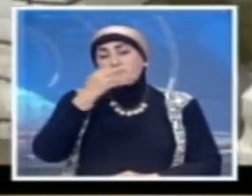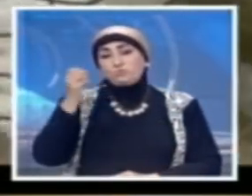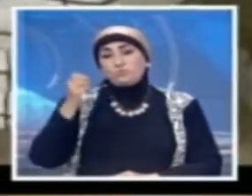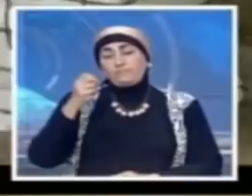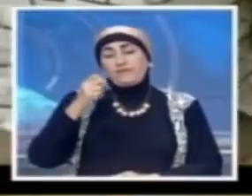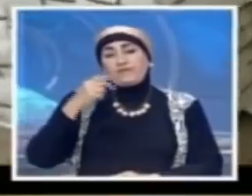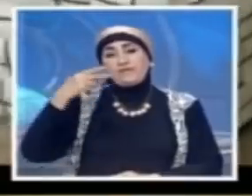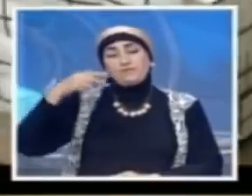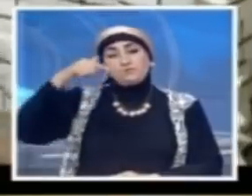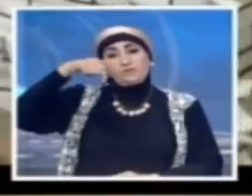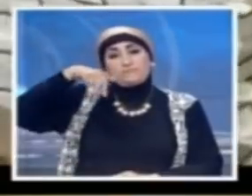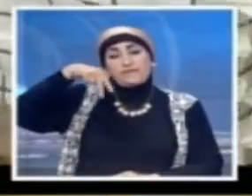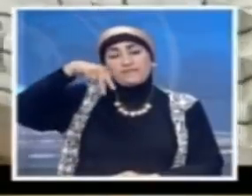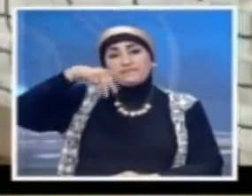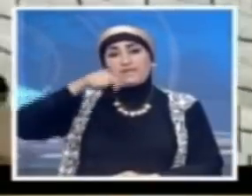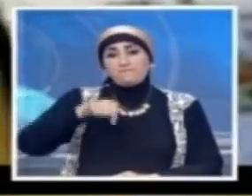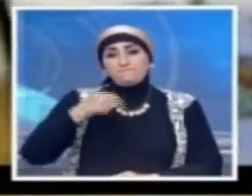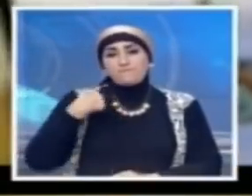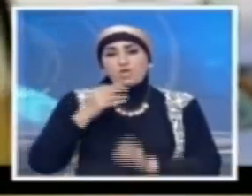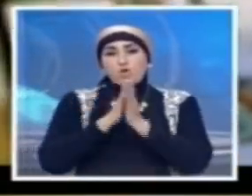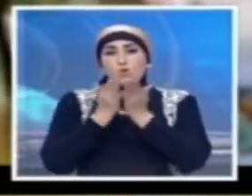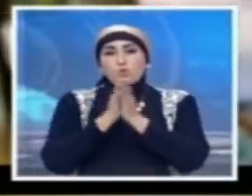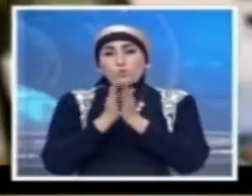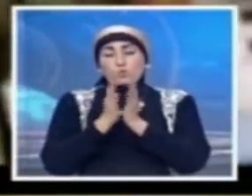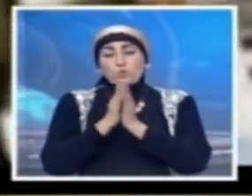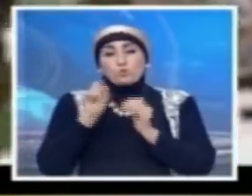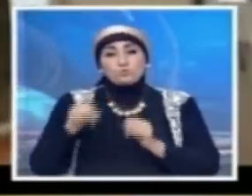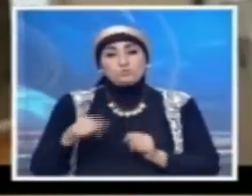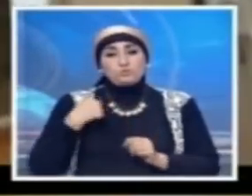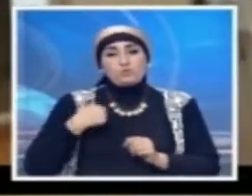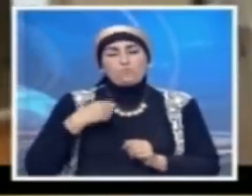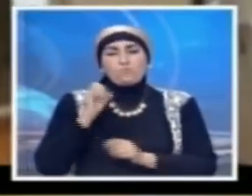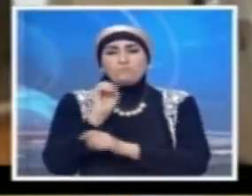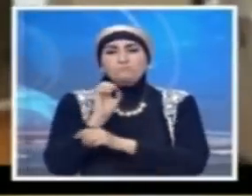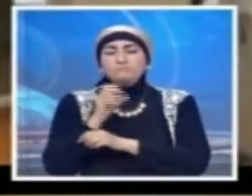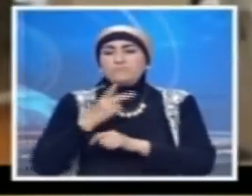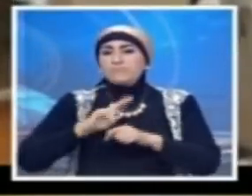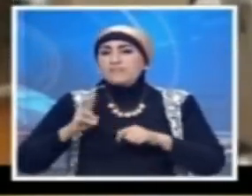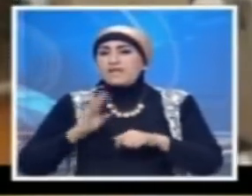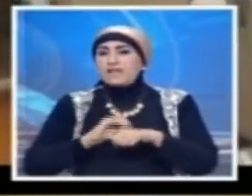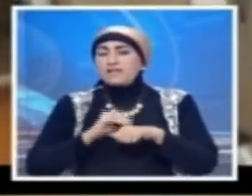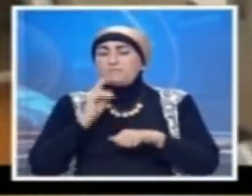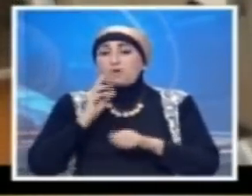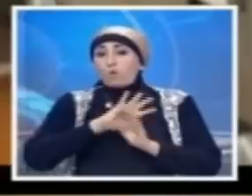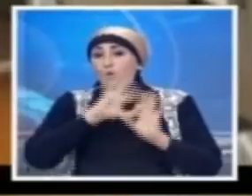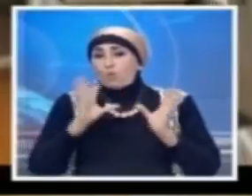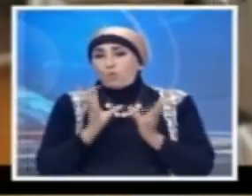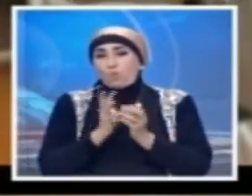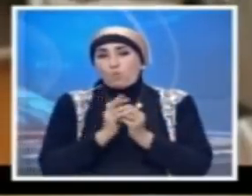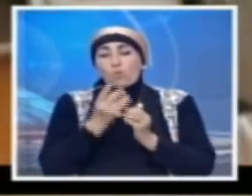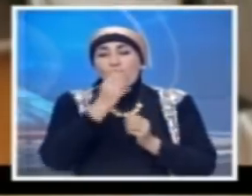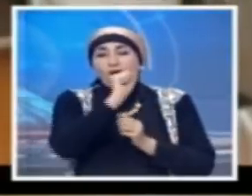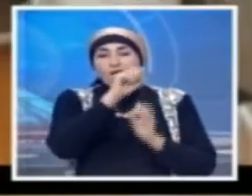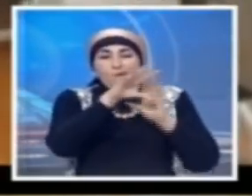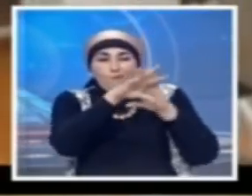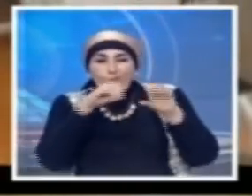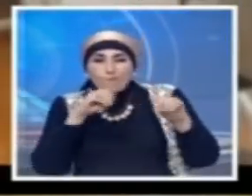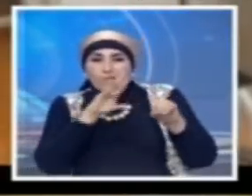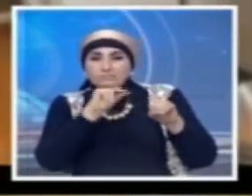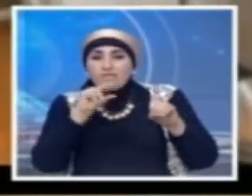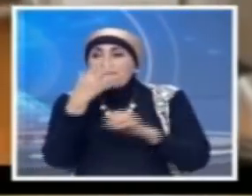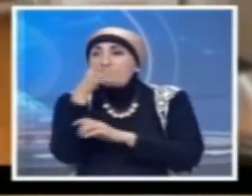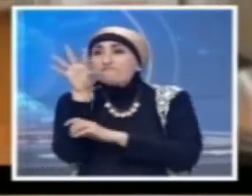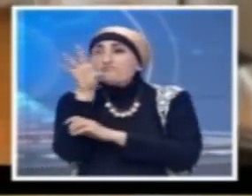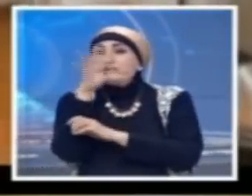381 قضية ما بين كتب وملازم تعليمية والعديد من الأجهزة المختلفة في مجالات البث